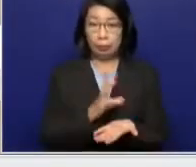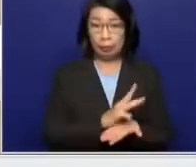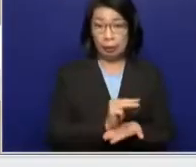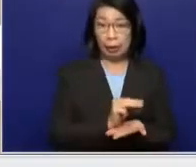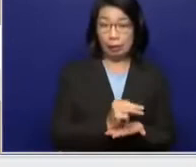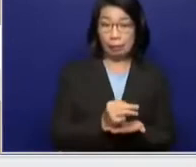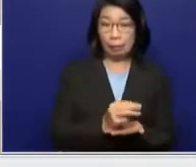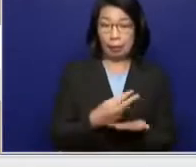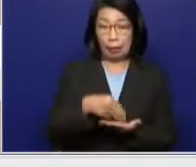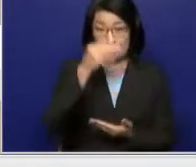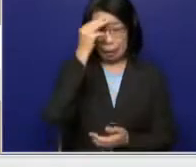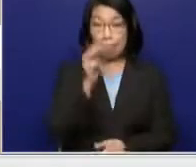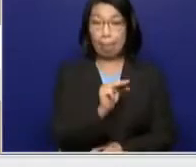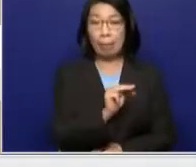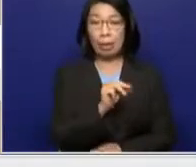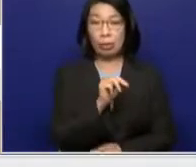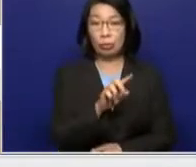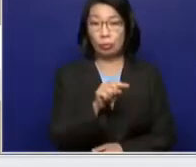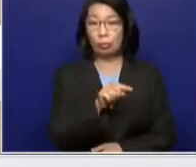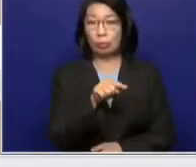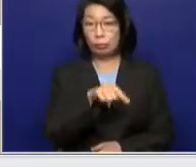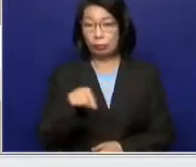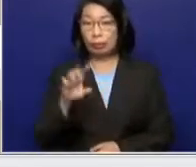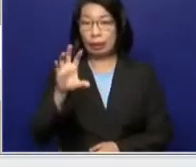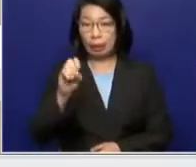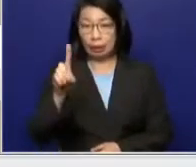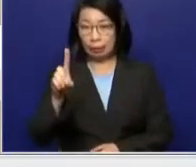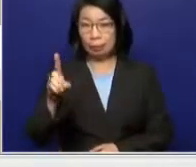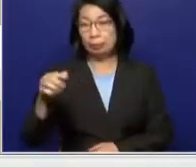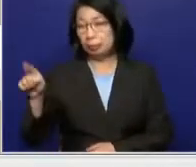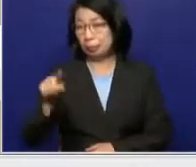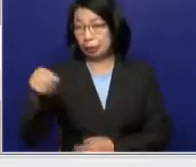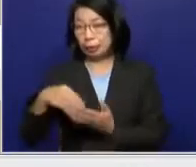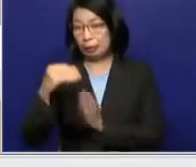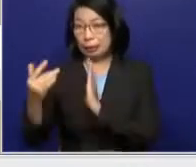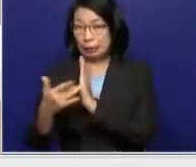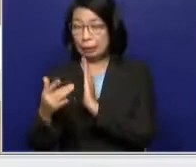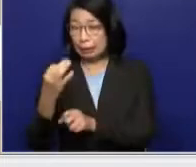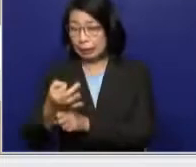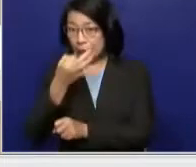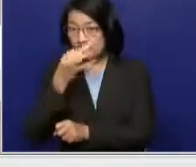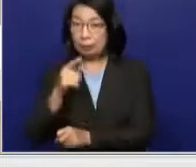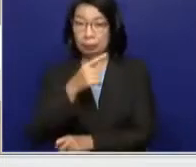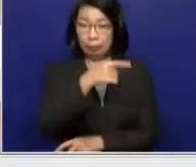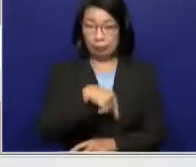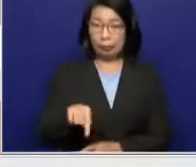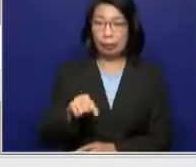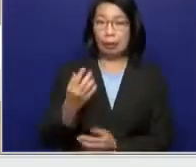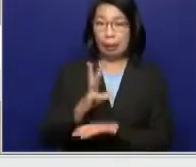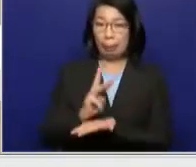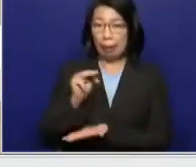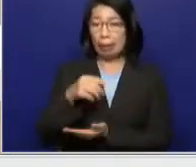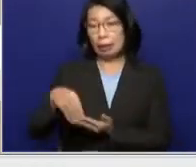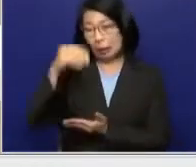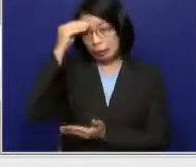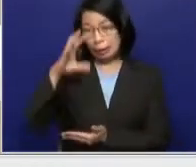สามัญไปมหาวิทยาลัย 51% ให้เรียนสายอาชีวะแต่ไม่ค่อยมีสายอาชีวะในพื้นที่ย